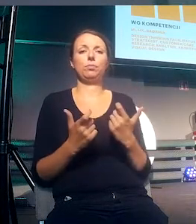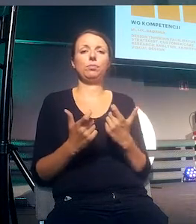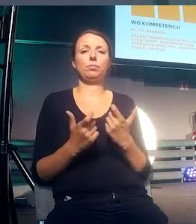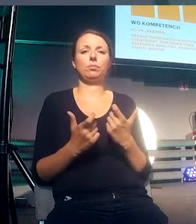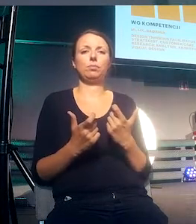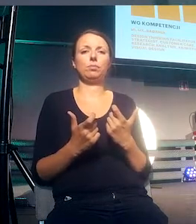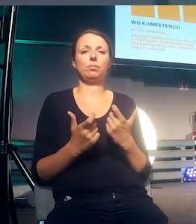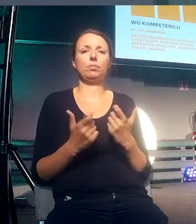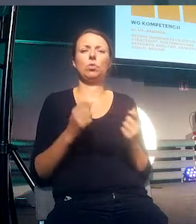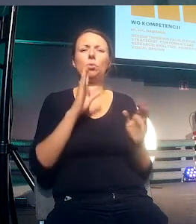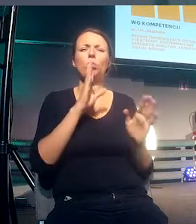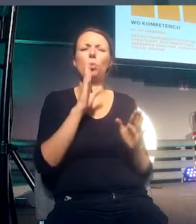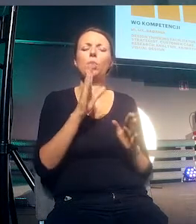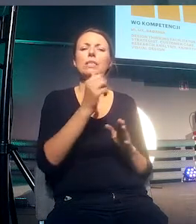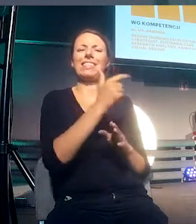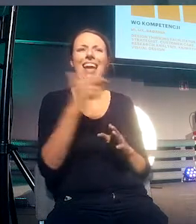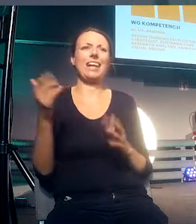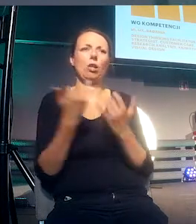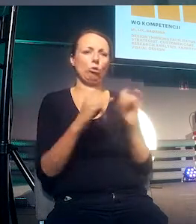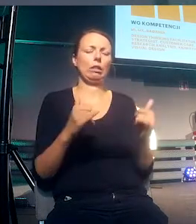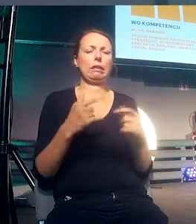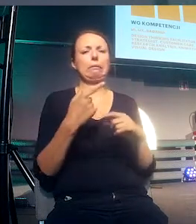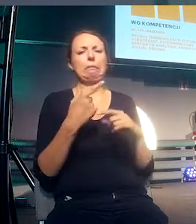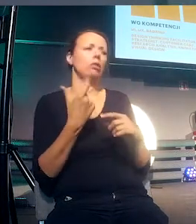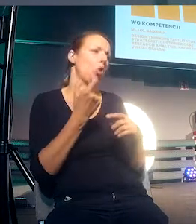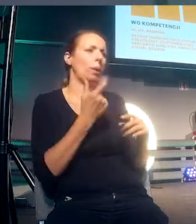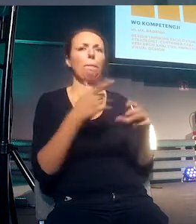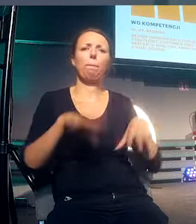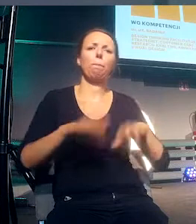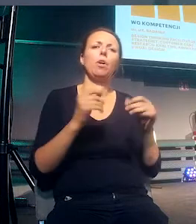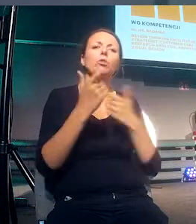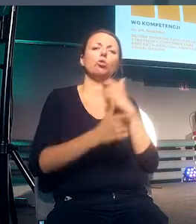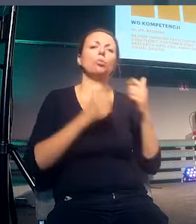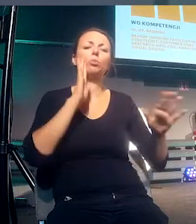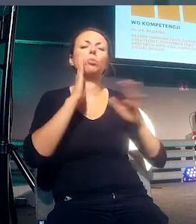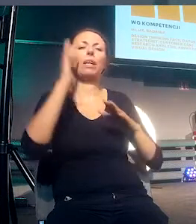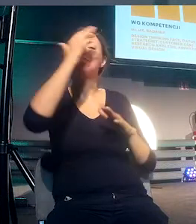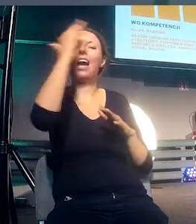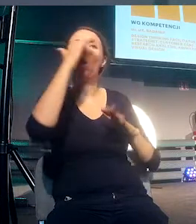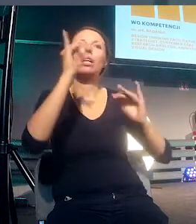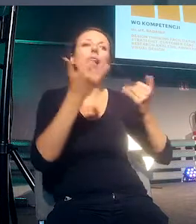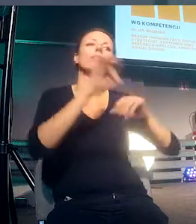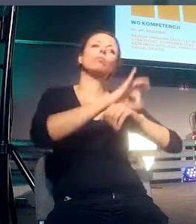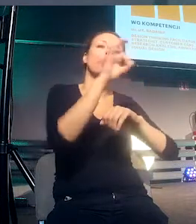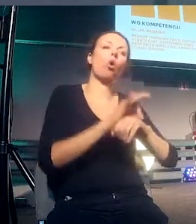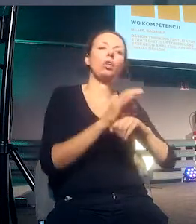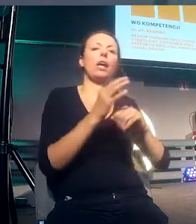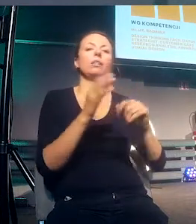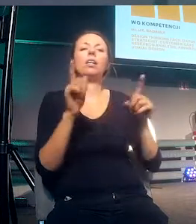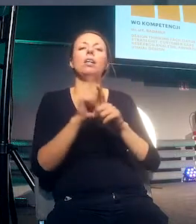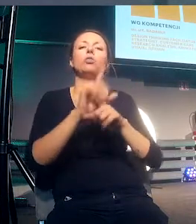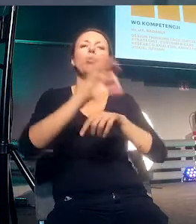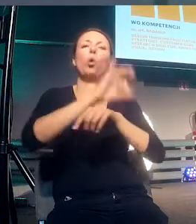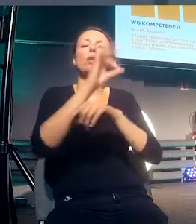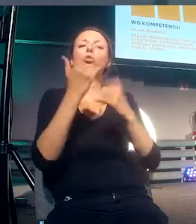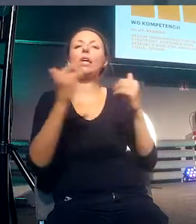jakąś wersję UI-a w Sketchu i ma podobną wiedzę dotyczącą teorii projektowania graficznego i projektowania